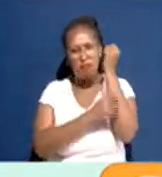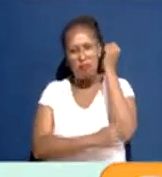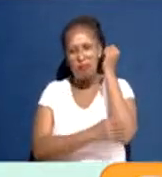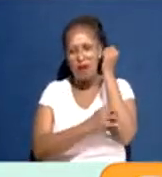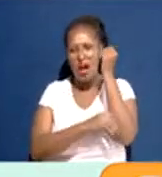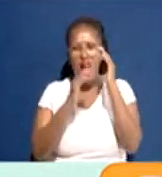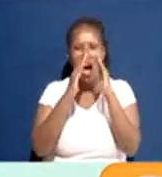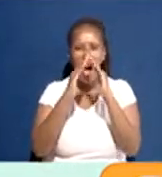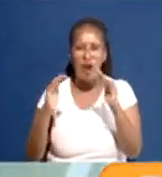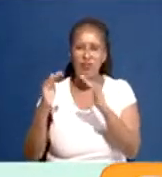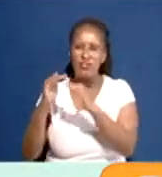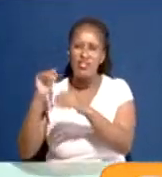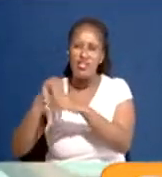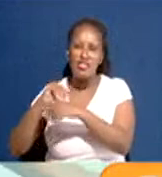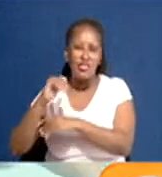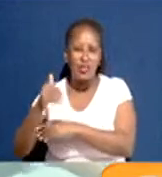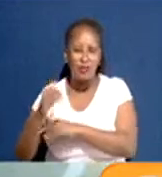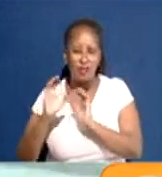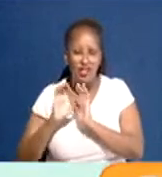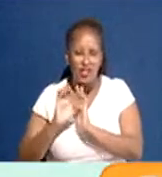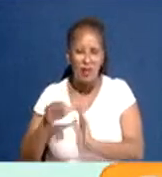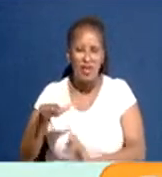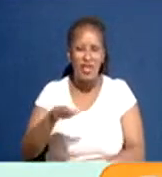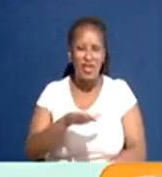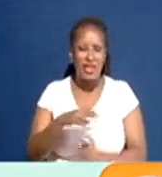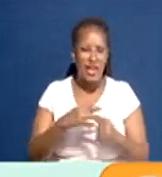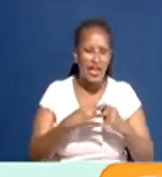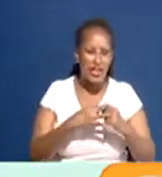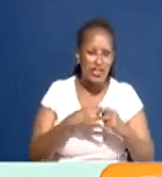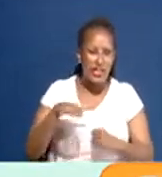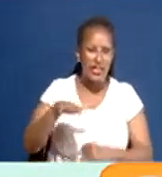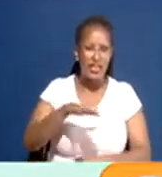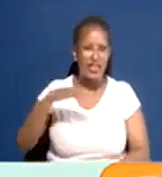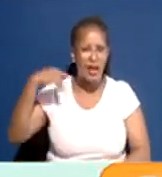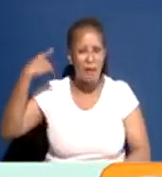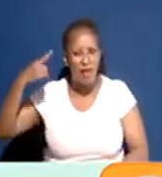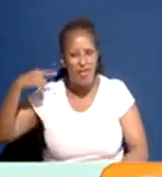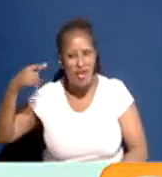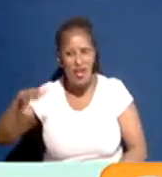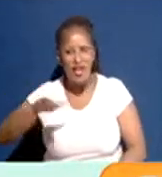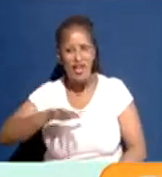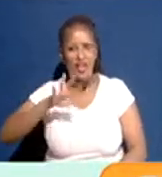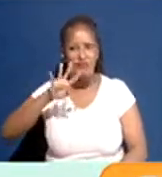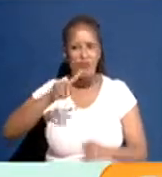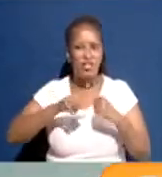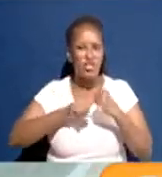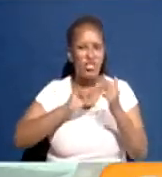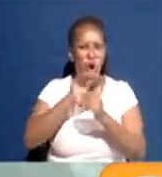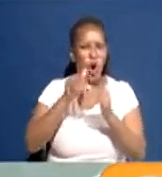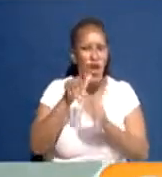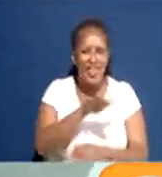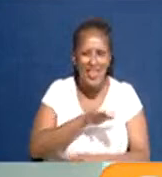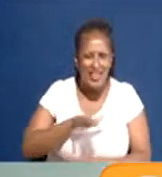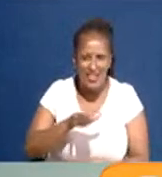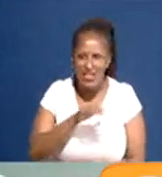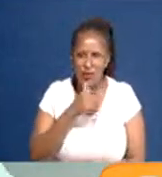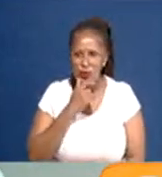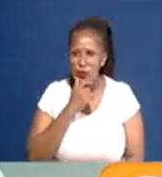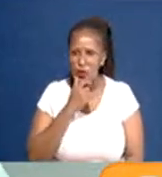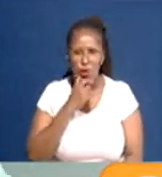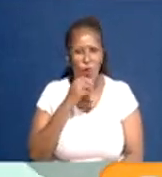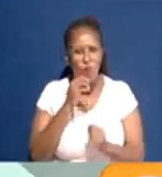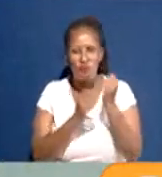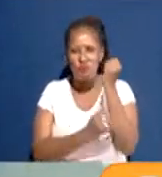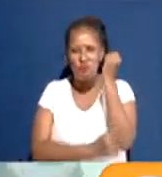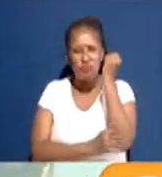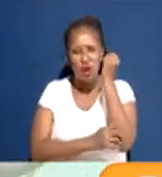yetu hapa Kibera, kule Madhare, Kawangware, sehemu hizi zote. Na